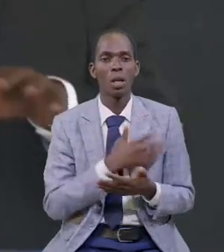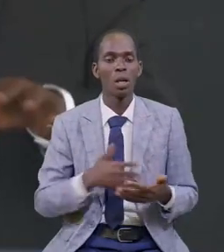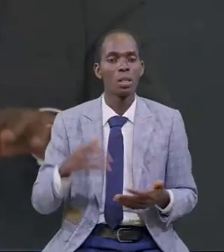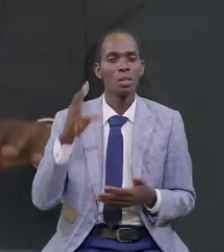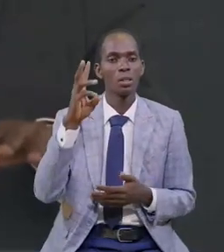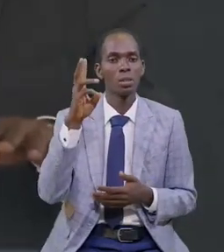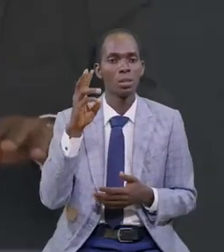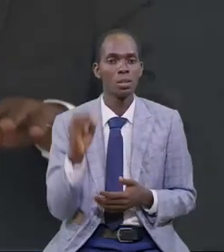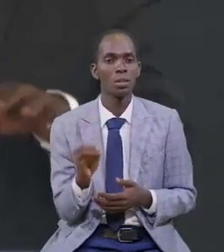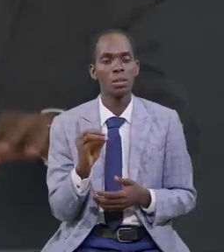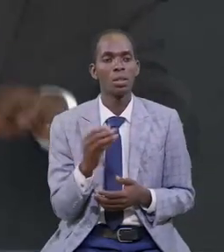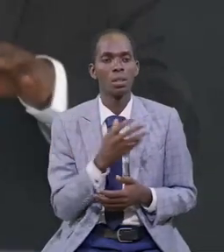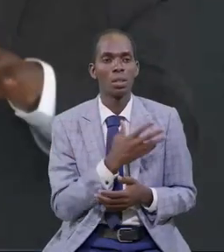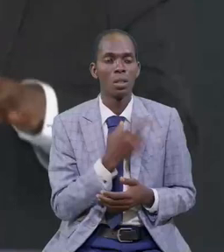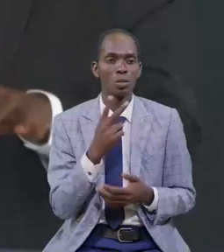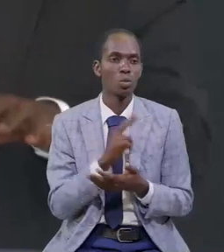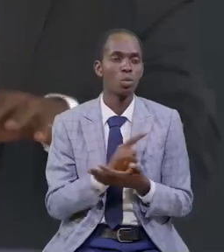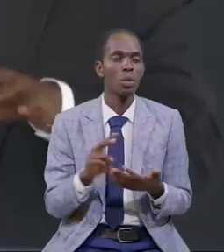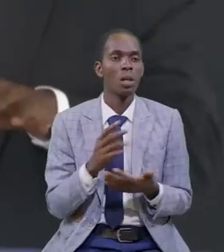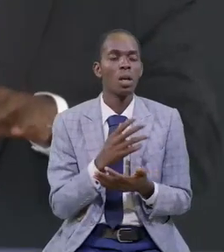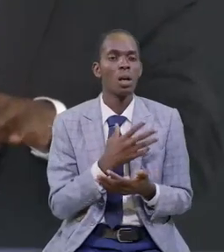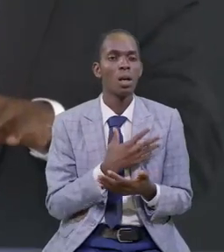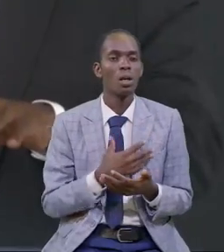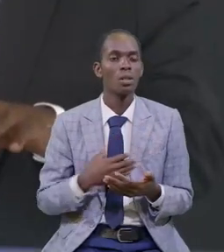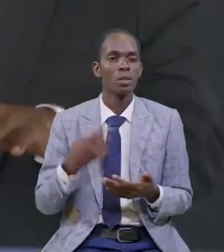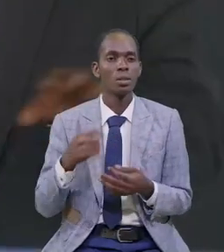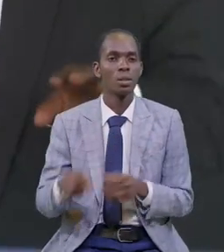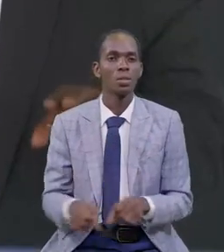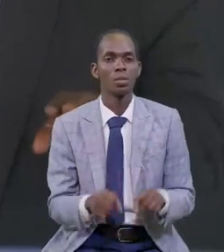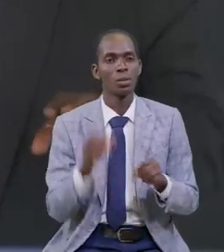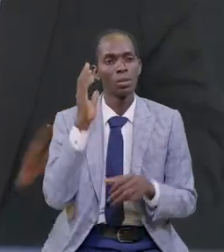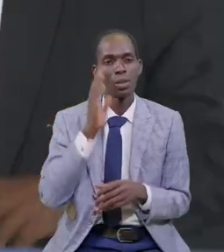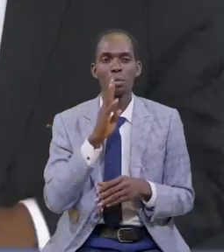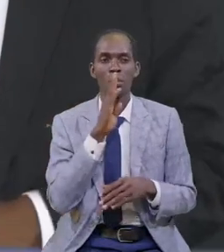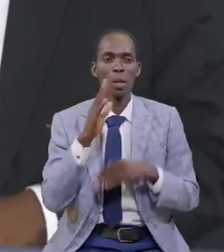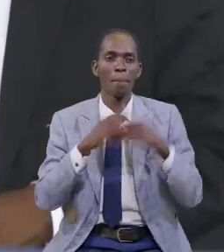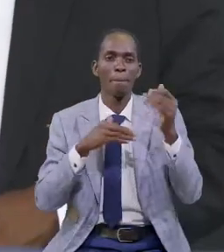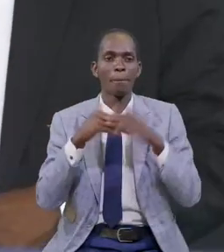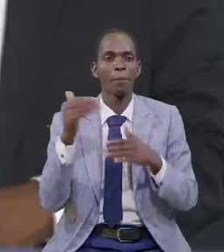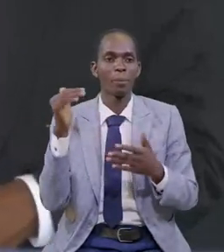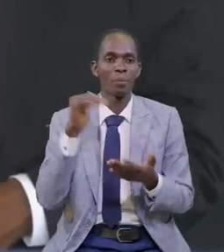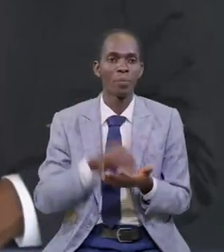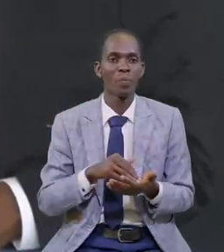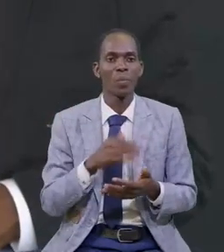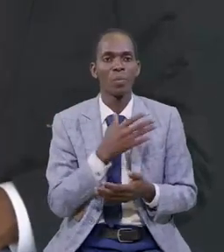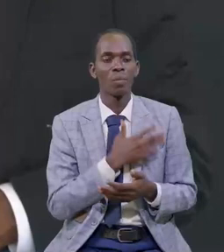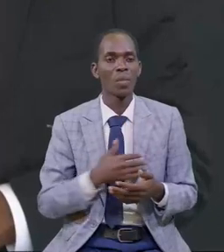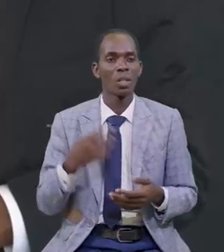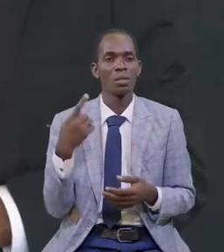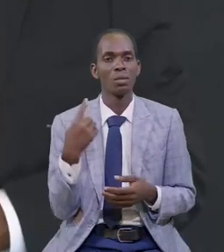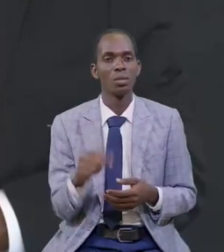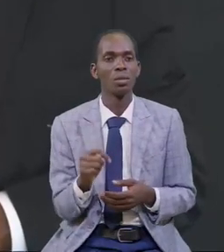semaines et les places et les faussés seront rétabli mais en des